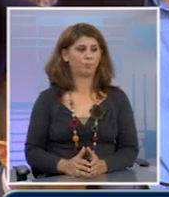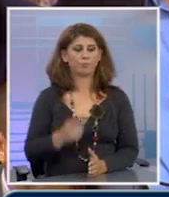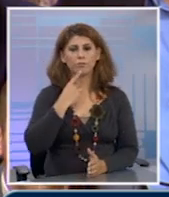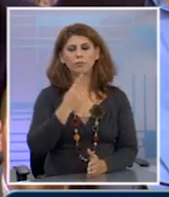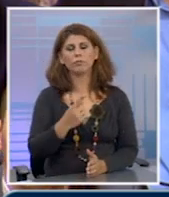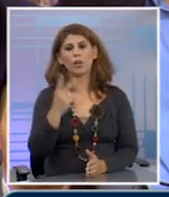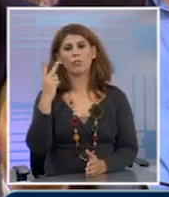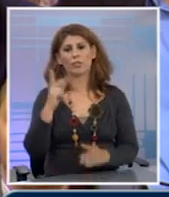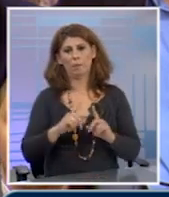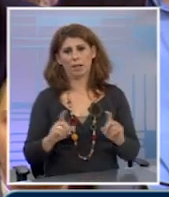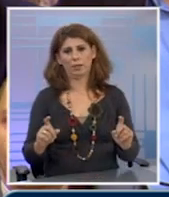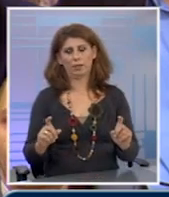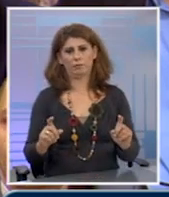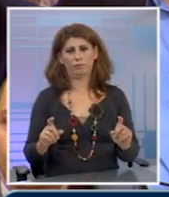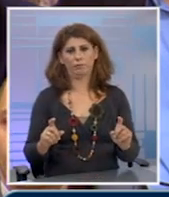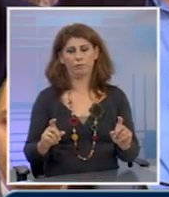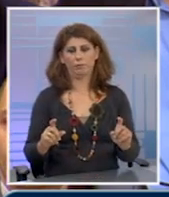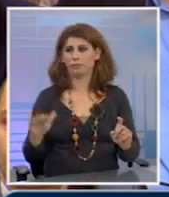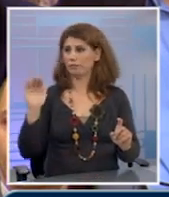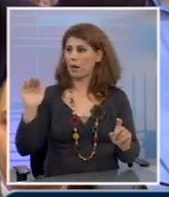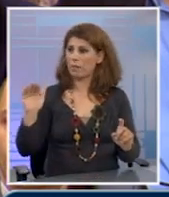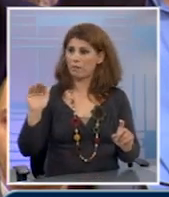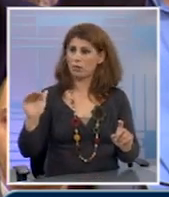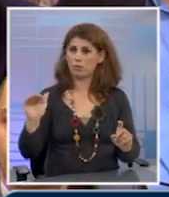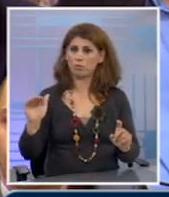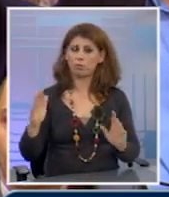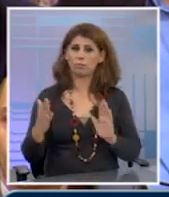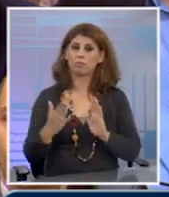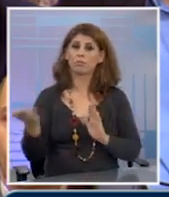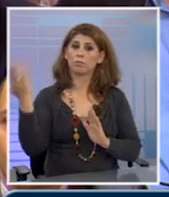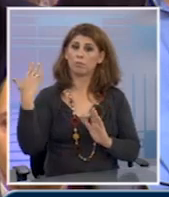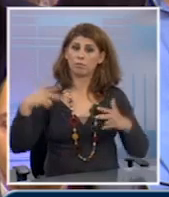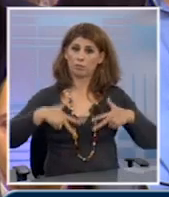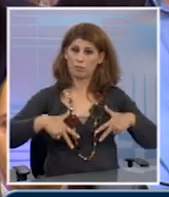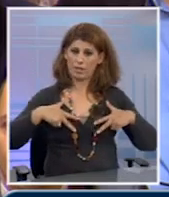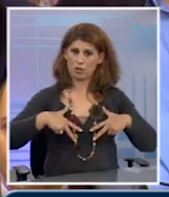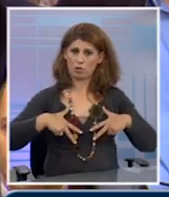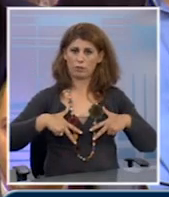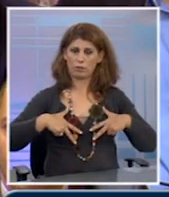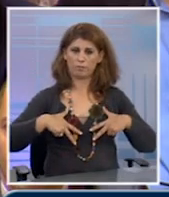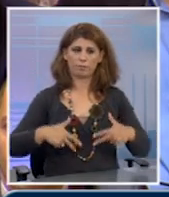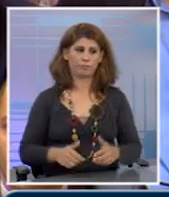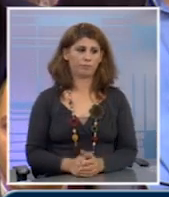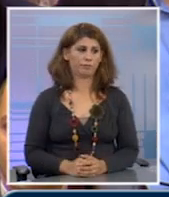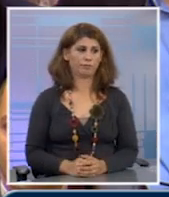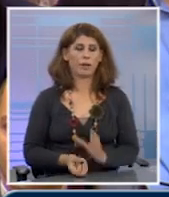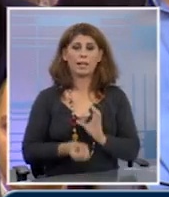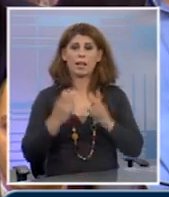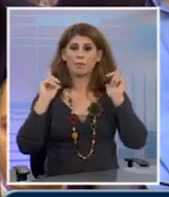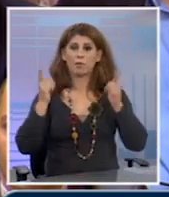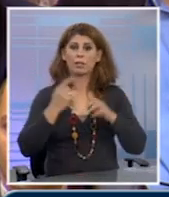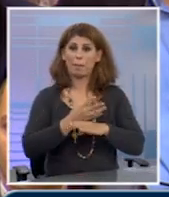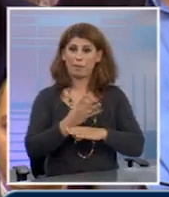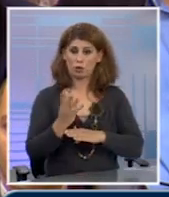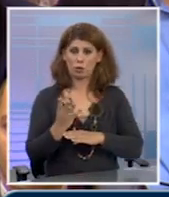δύο πράγματα να απευθυνθώ προς τους προηγούμενους κυβερνώντες νέα δημοκρατία και